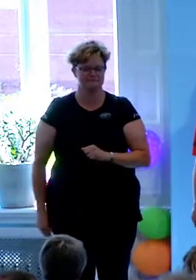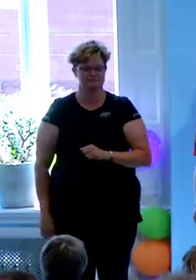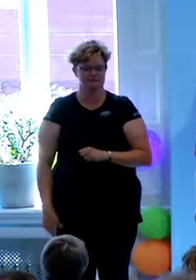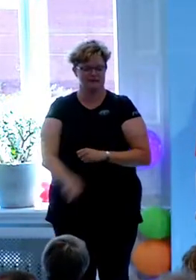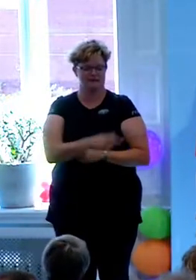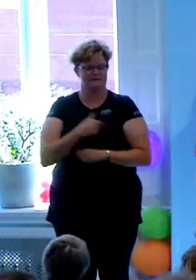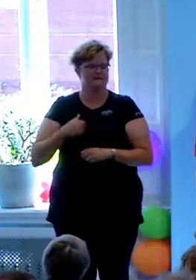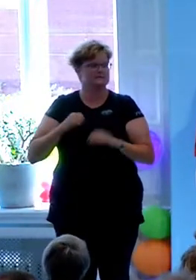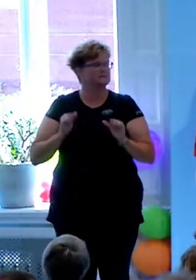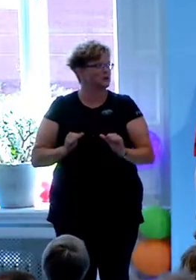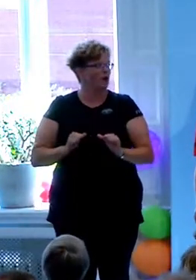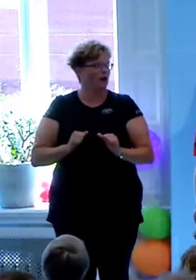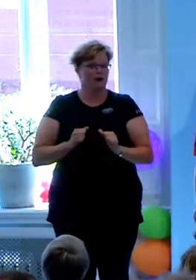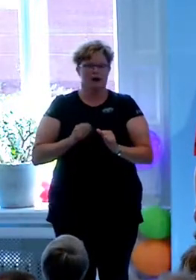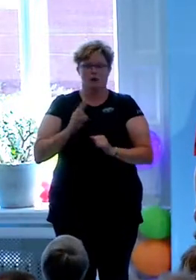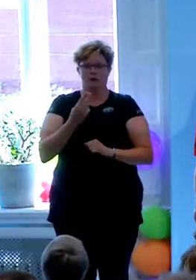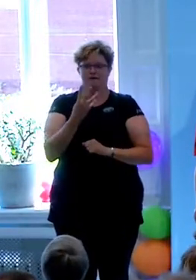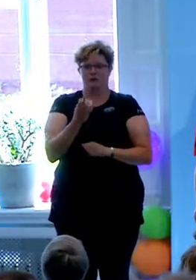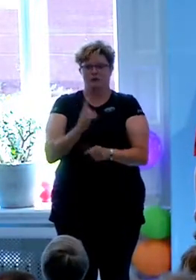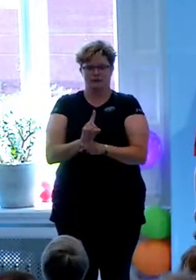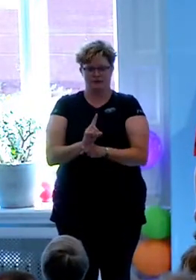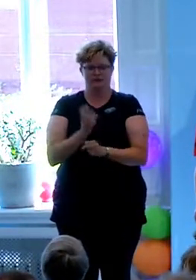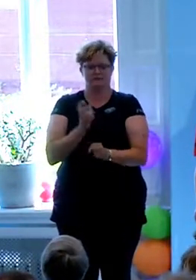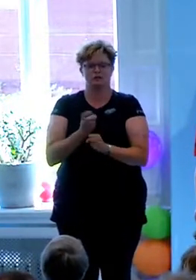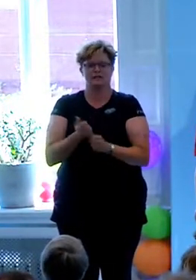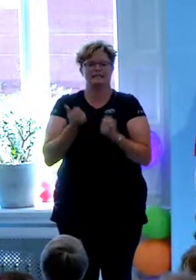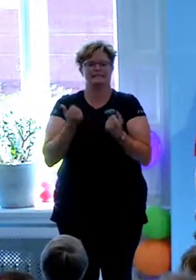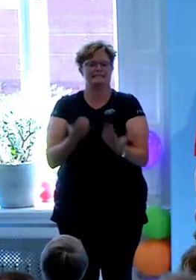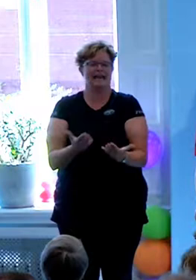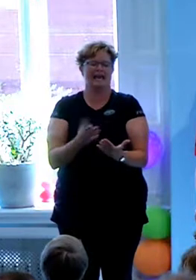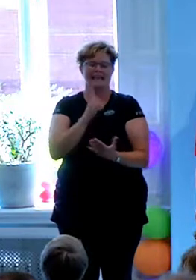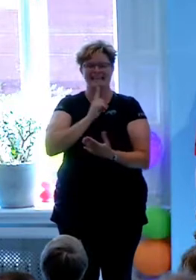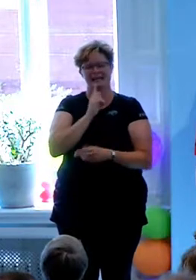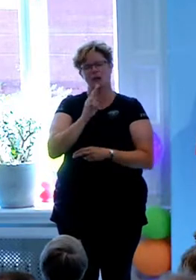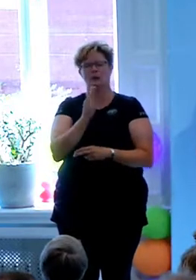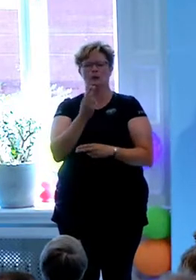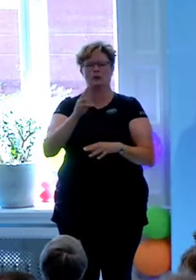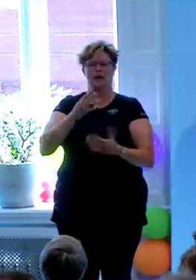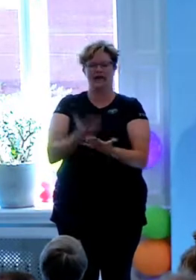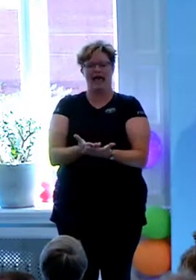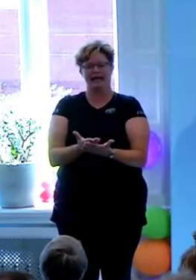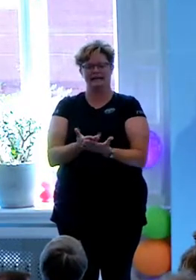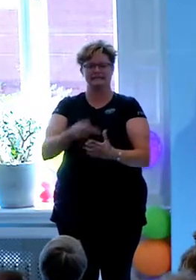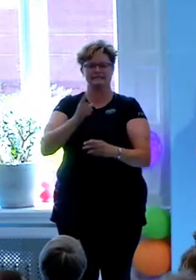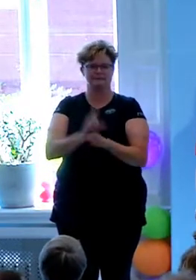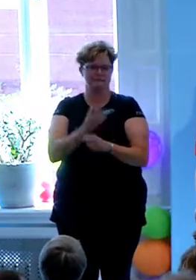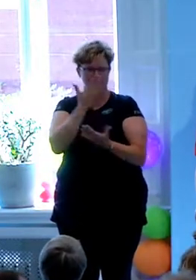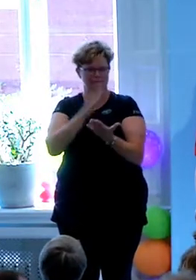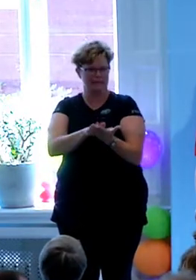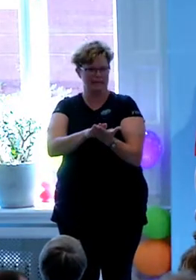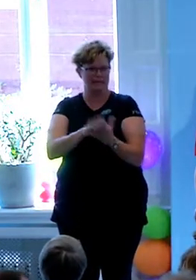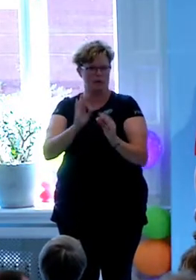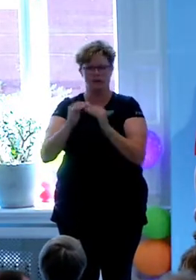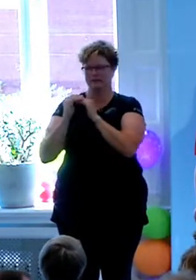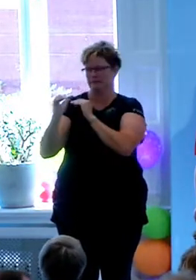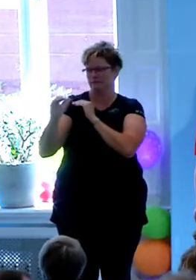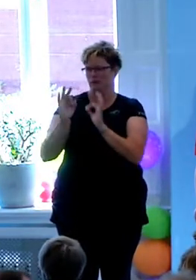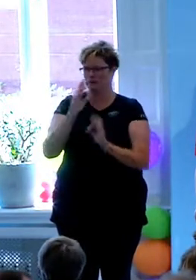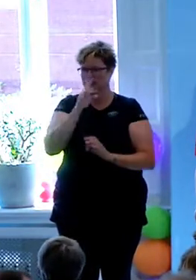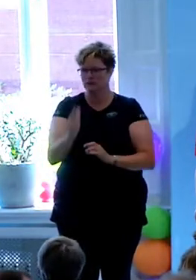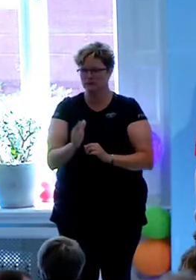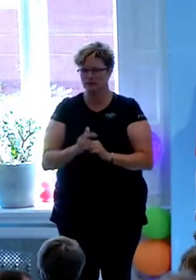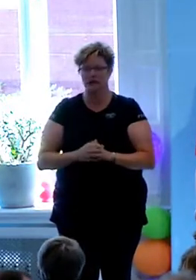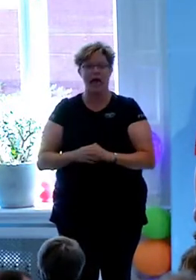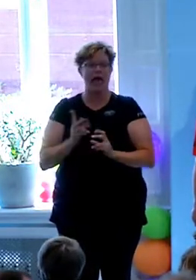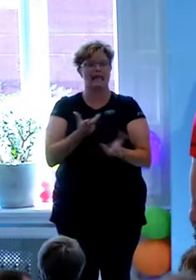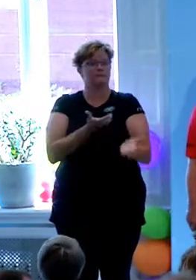Vi ska de kommande 40 minuterna nu försöka ge en liten nulägesbild av jämställdheten. Eller man